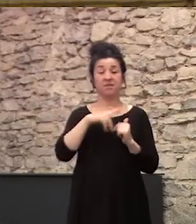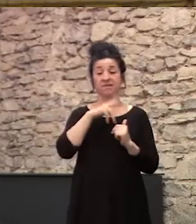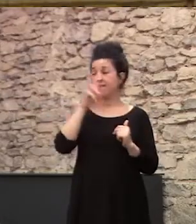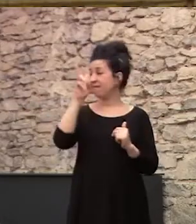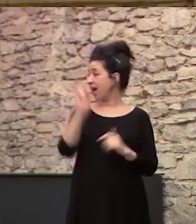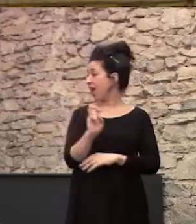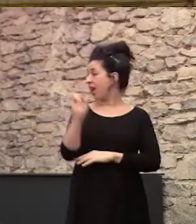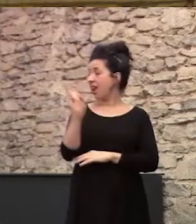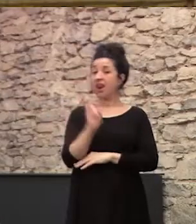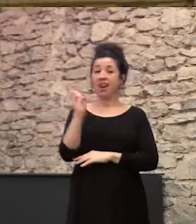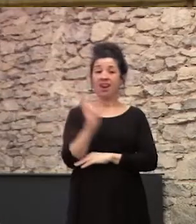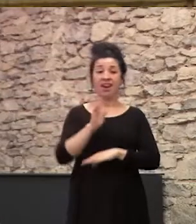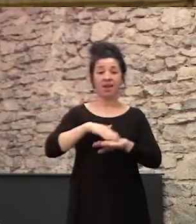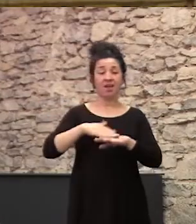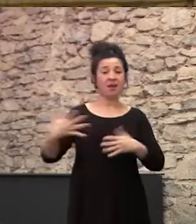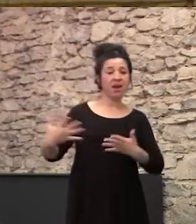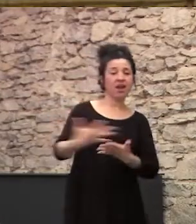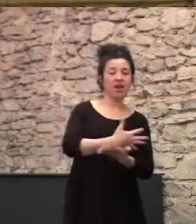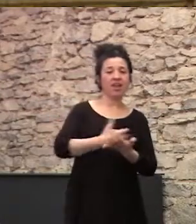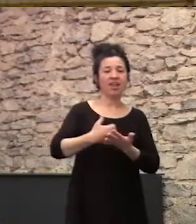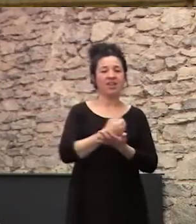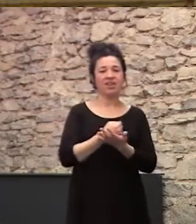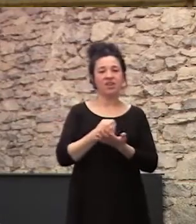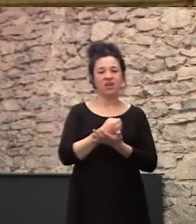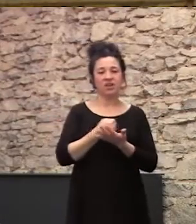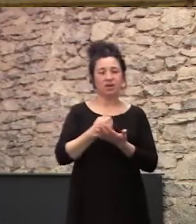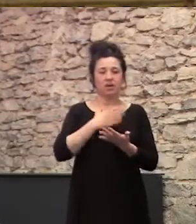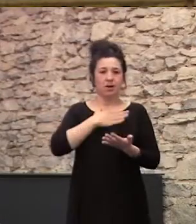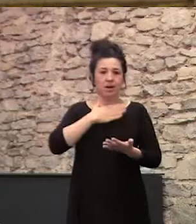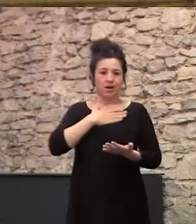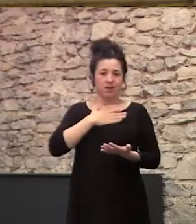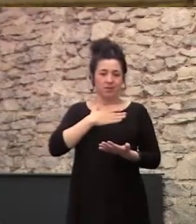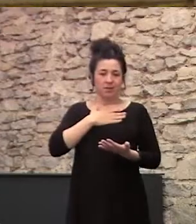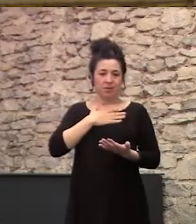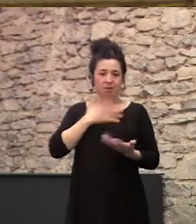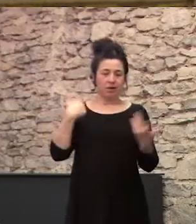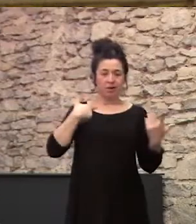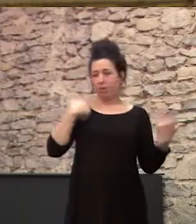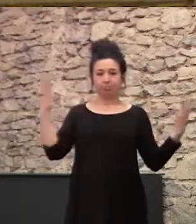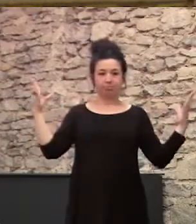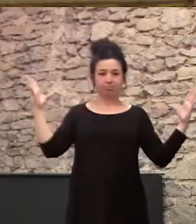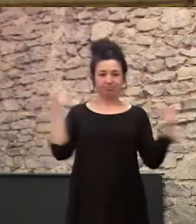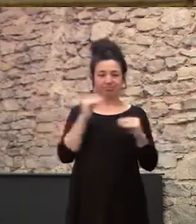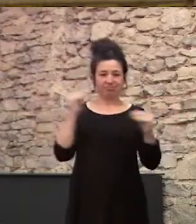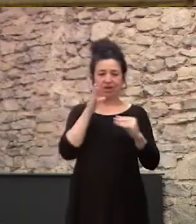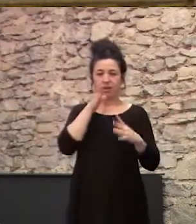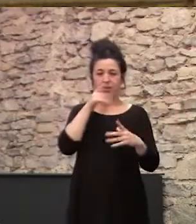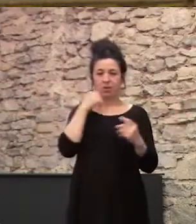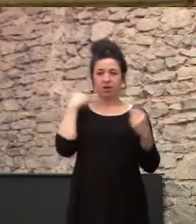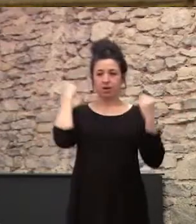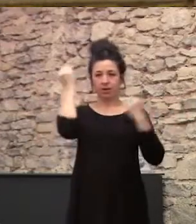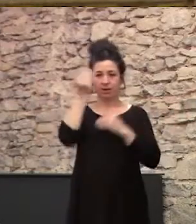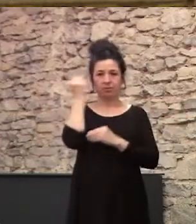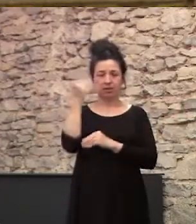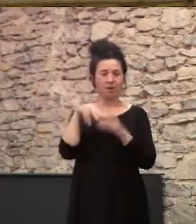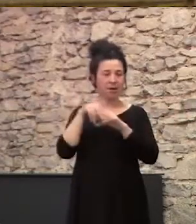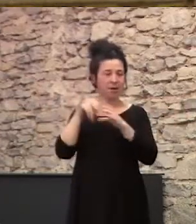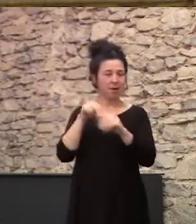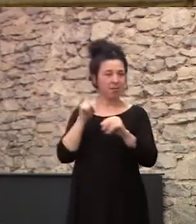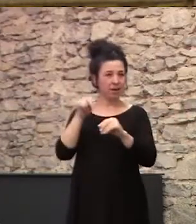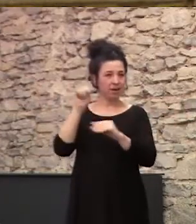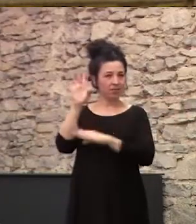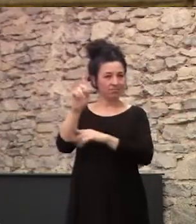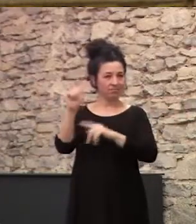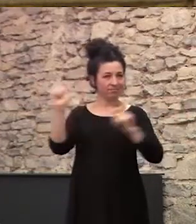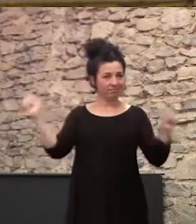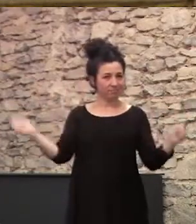zela danontzat pixka bat niretza bintzat olako katarsi moduko bat izan zen, ze beti pentsatzen nuen bideo hori hor dago eta jendeak Googleen nire